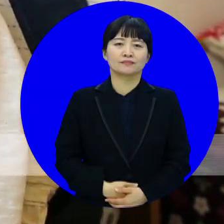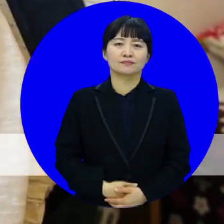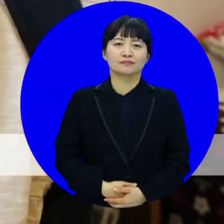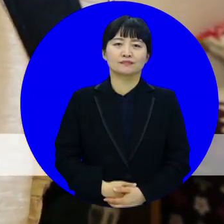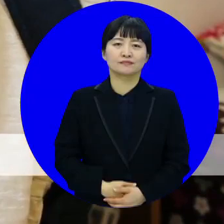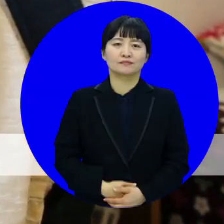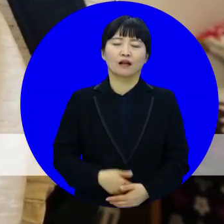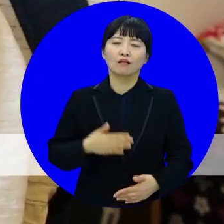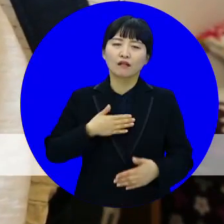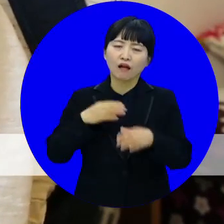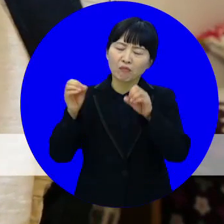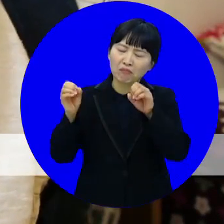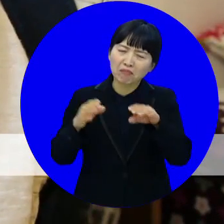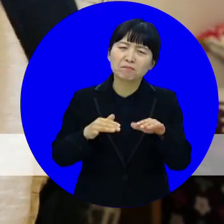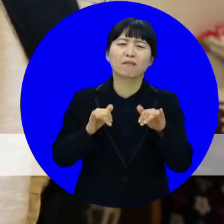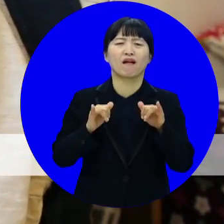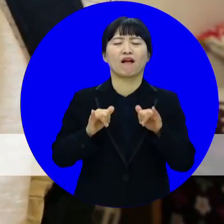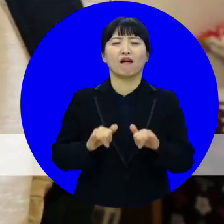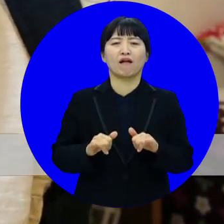나 버릴까 봐요.